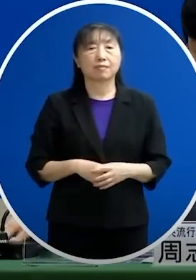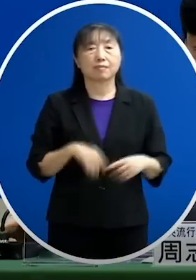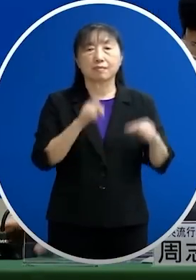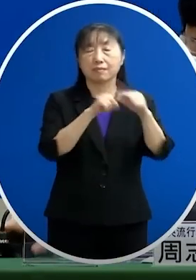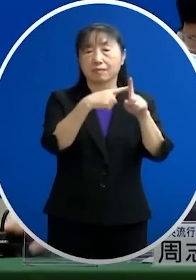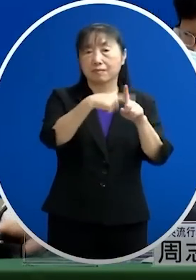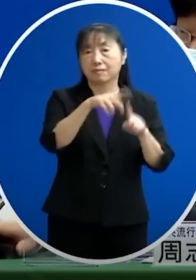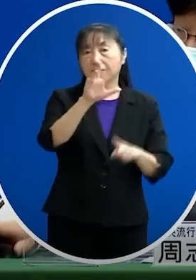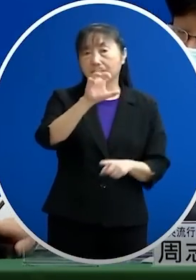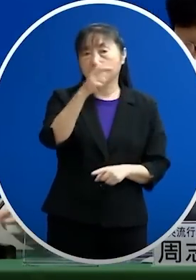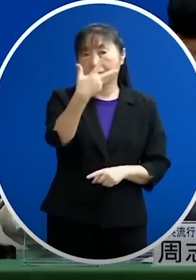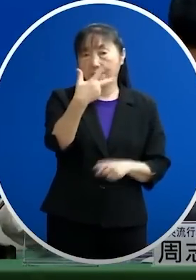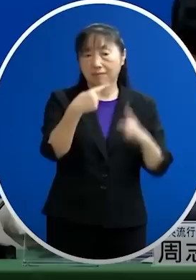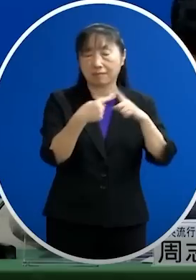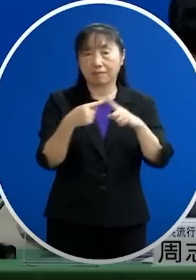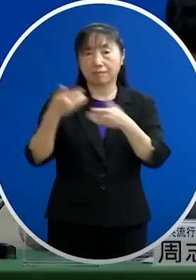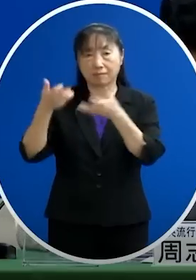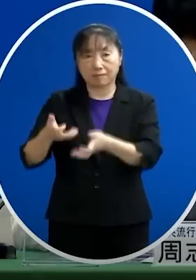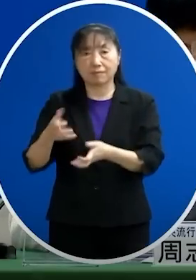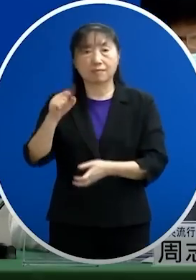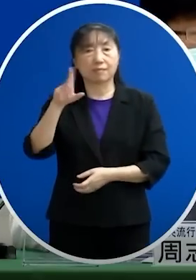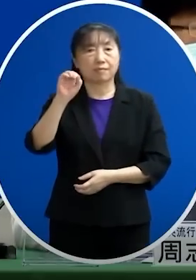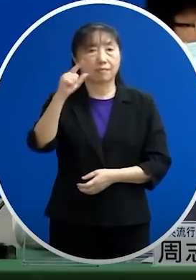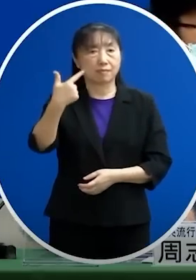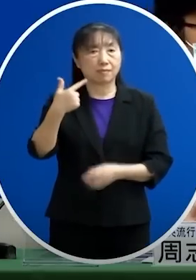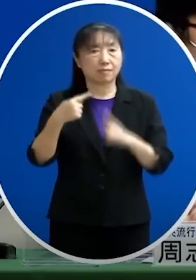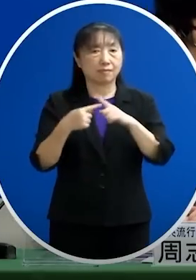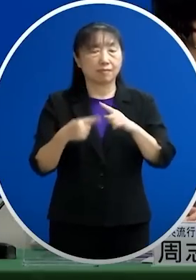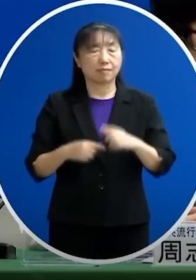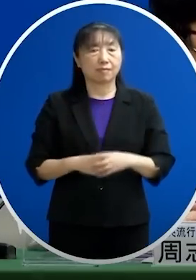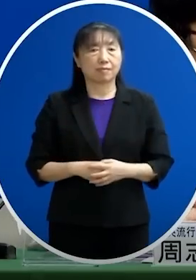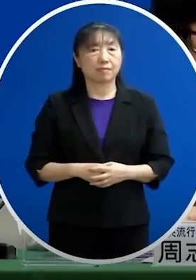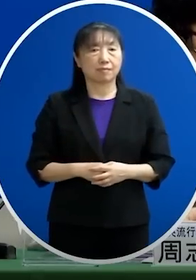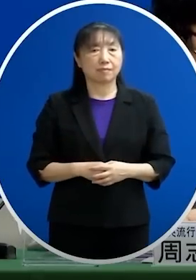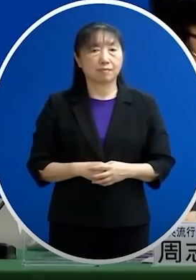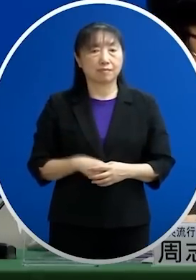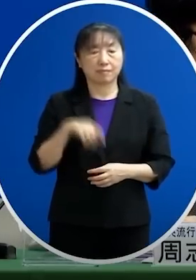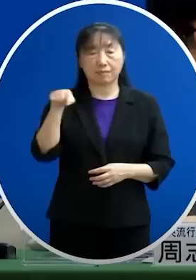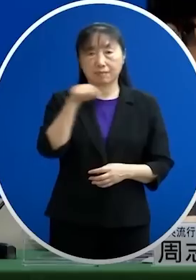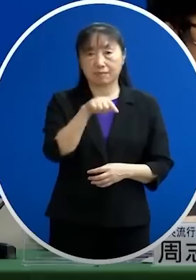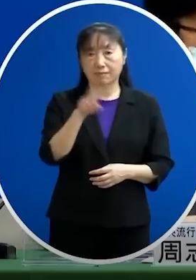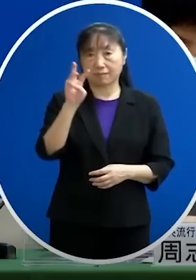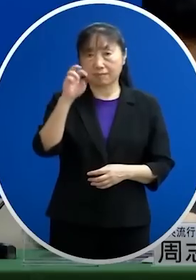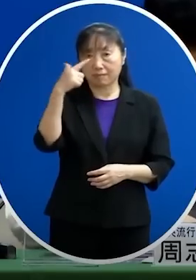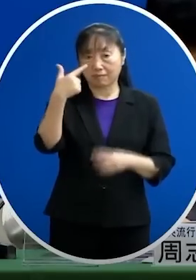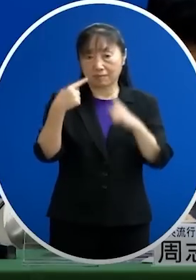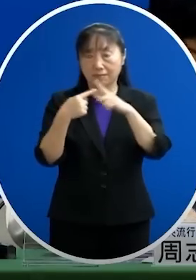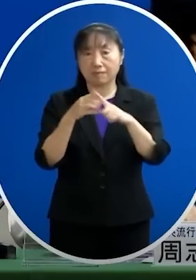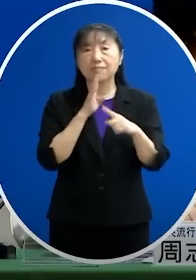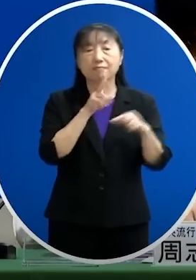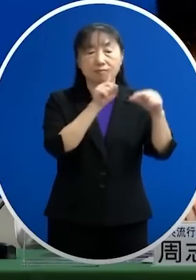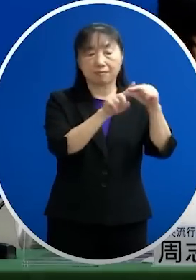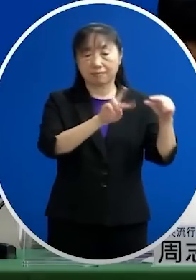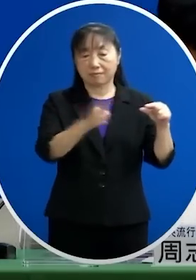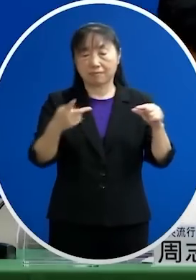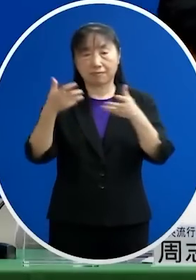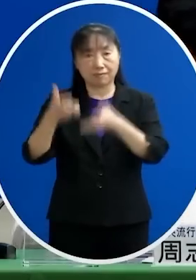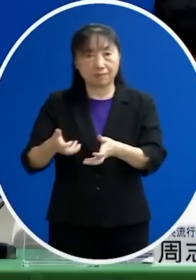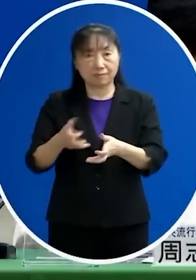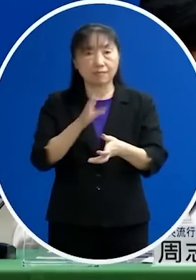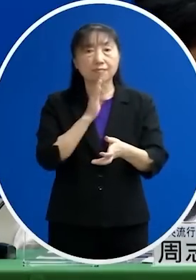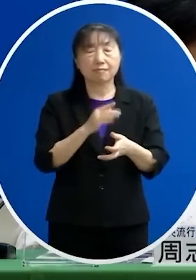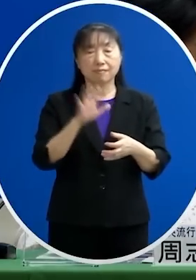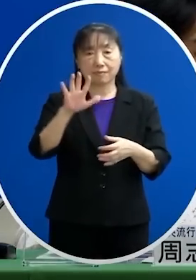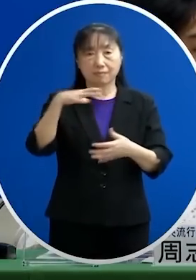中症是87位，重症是106位，那这当中有36位是中转重的个案，其中包